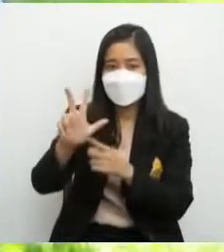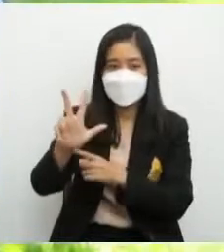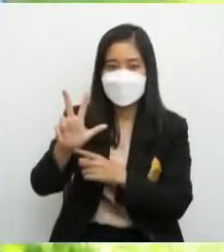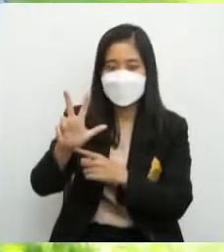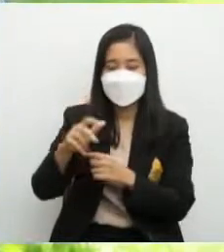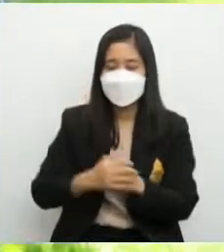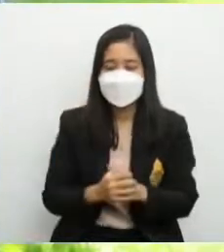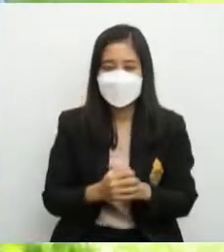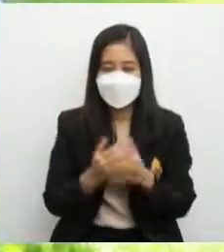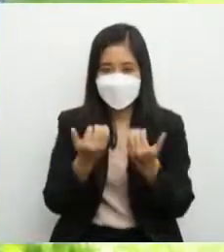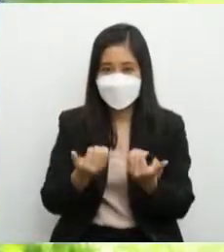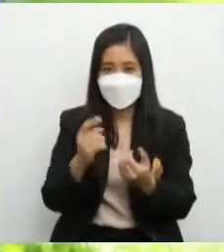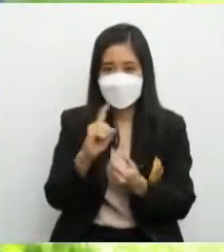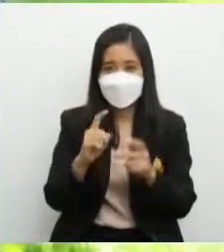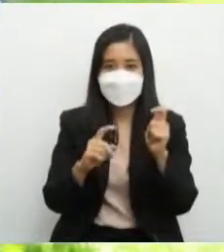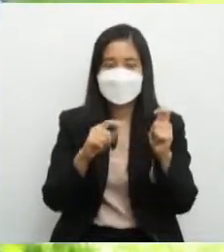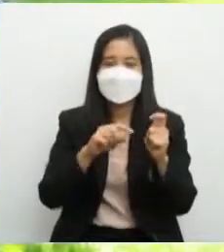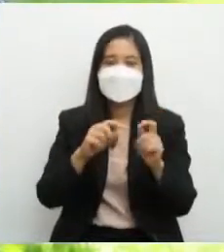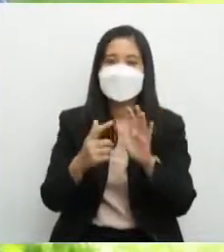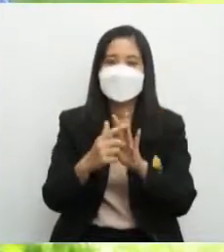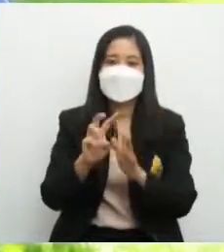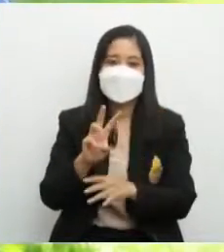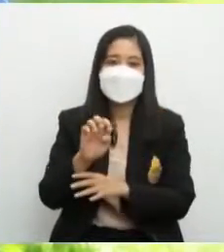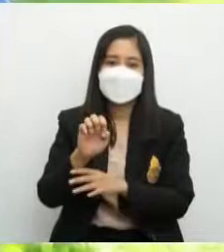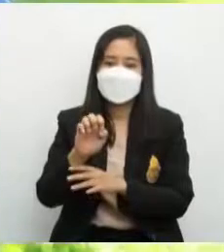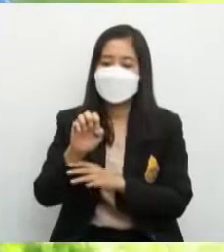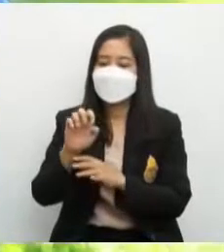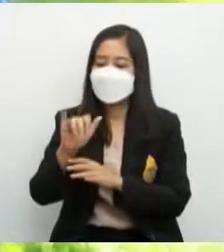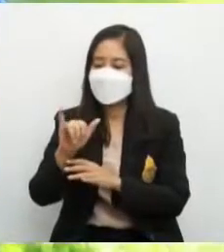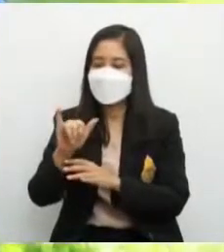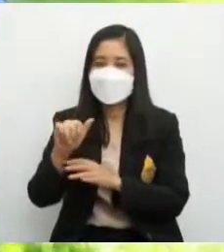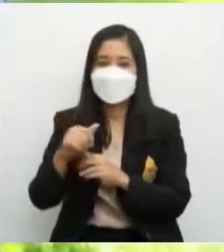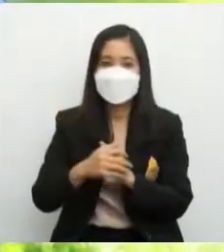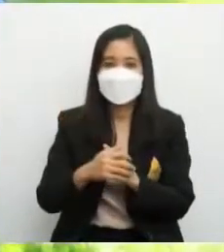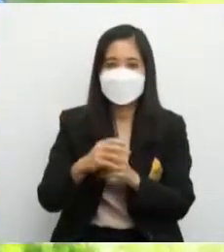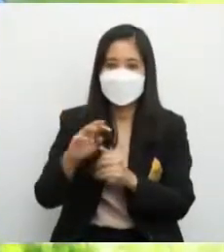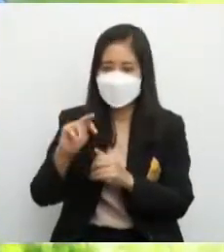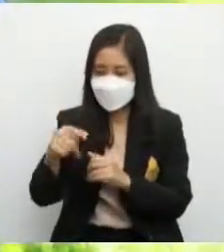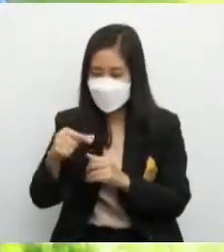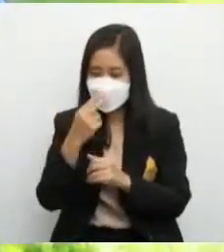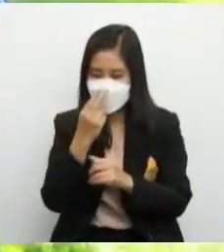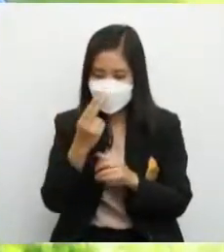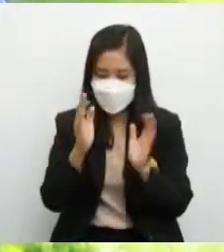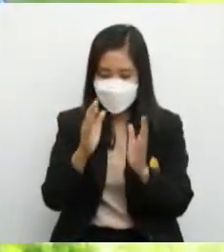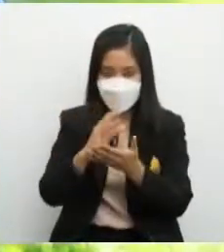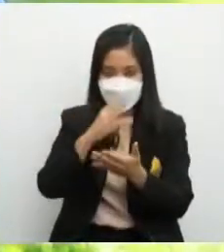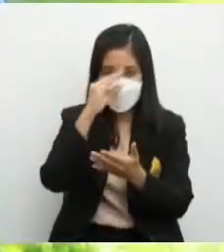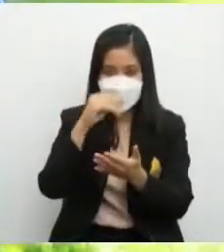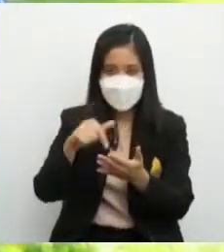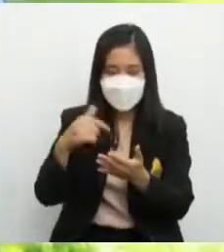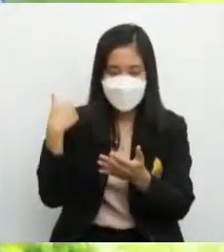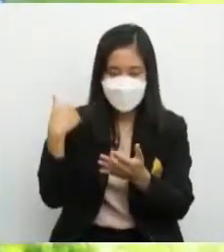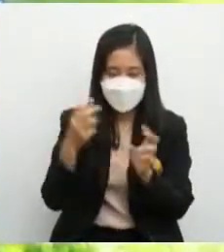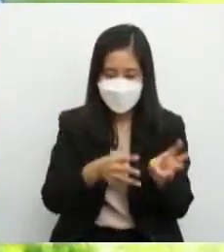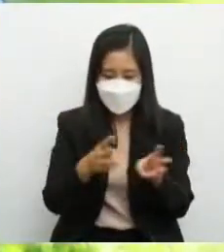ซึ่งตั้งอยู่ที่อำเภอเวียงแหงจังหวัดเชียงใหม่ไปดูกันว่าน้องๆ นักเรียนโรงเรียนรัฐราชอุปถัมภ์เขามีวิธี